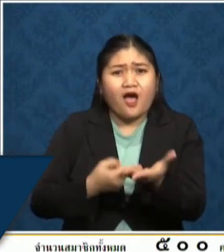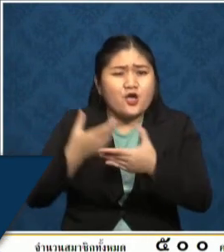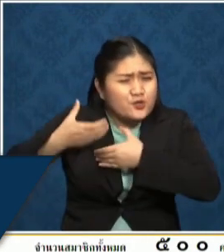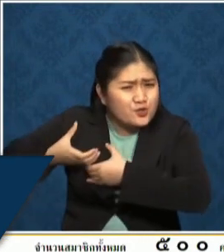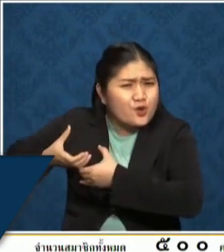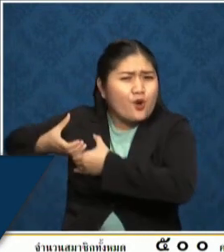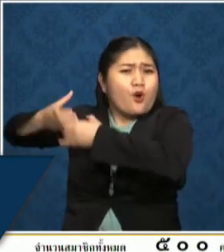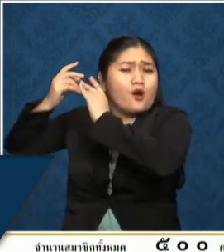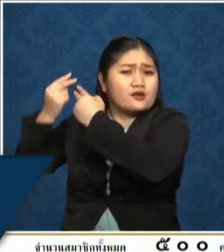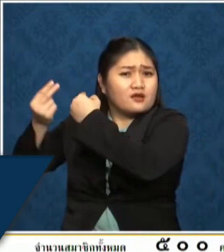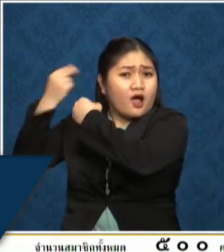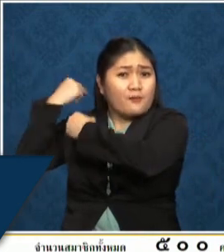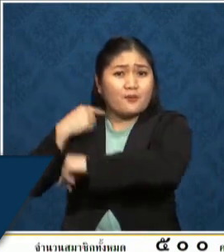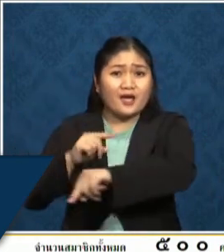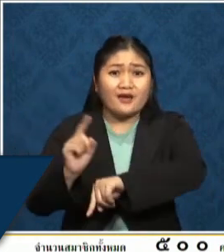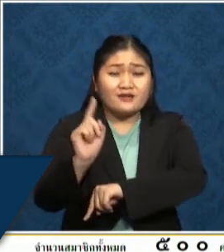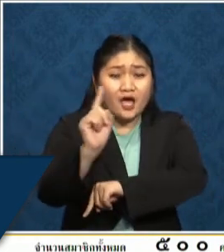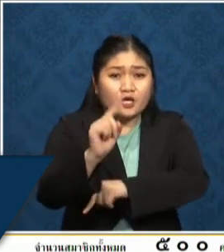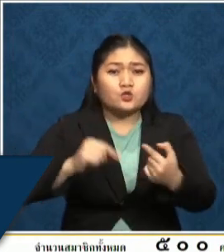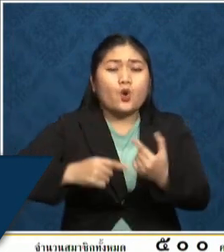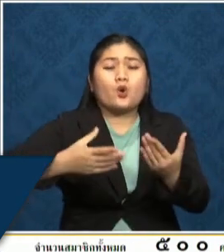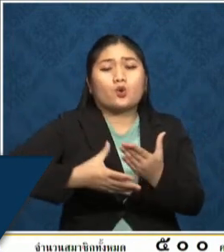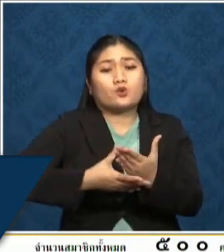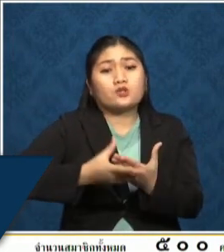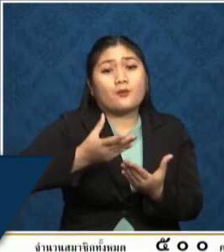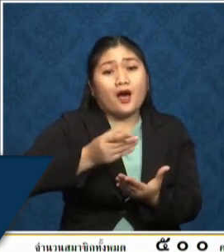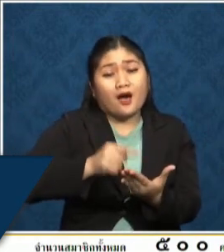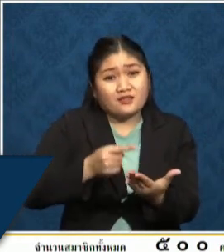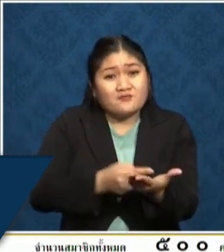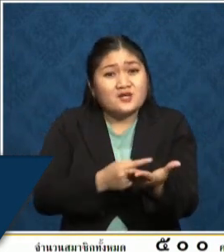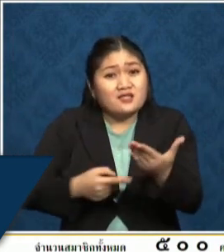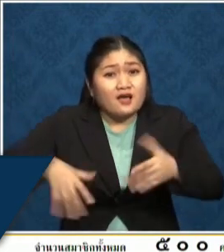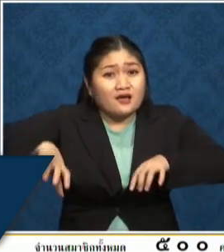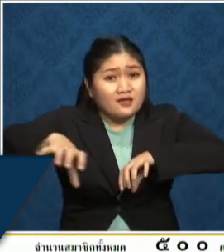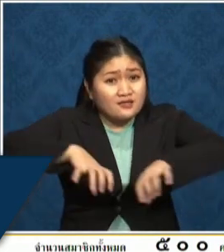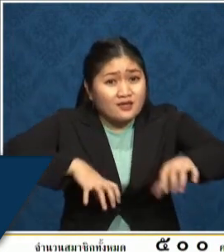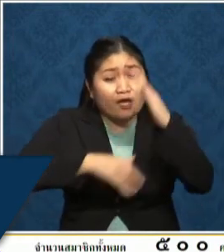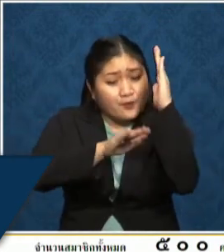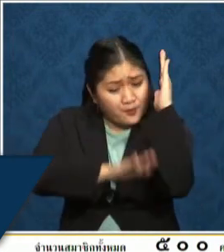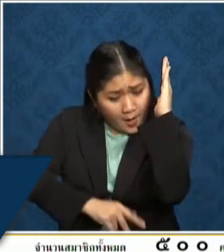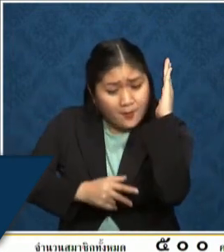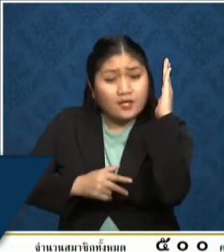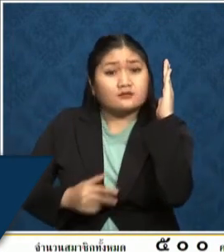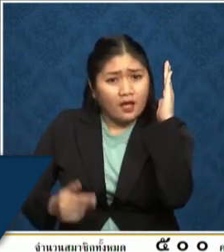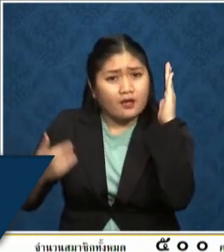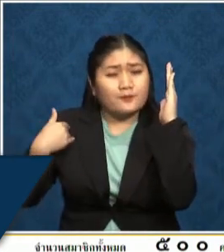บไปใช้บทบาทของสภาที่ปรึกษาการบริหารและการปดนานจัหัชัแนพ tão่